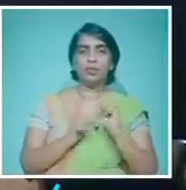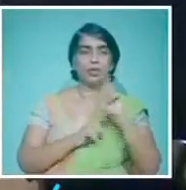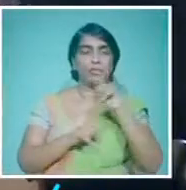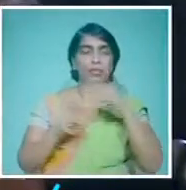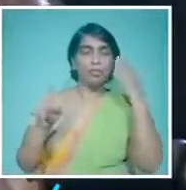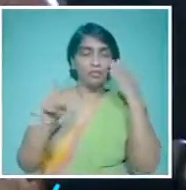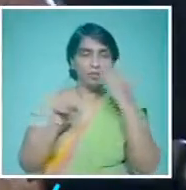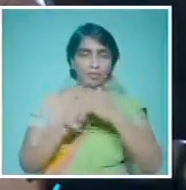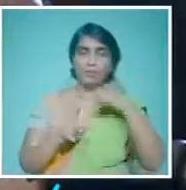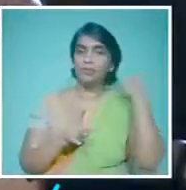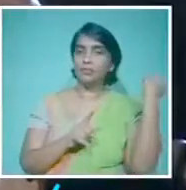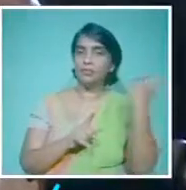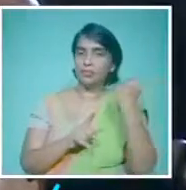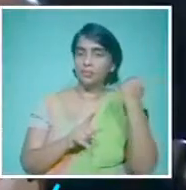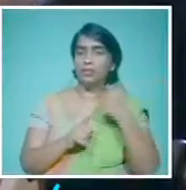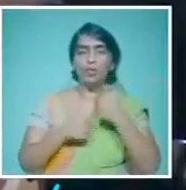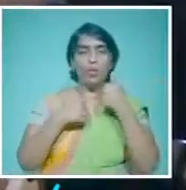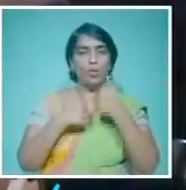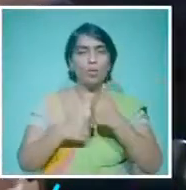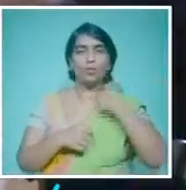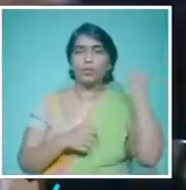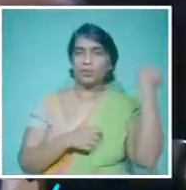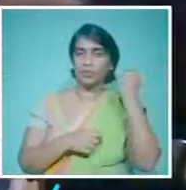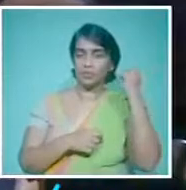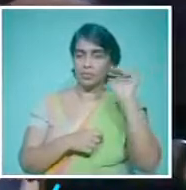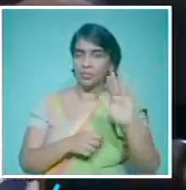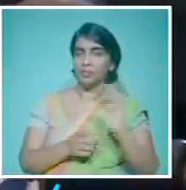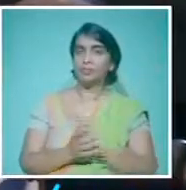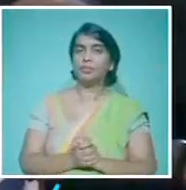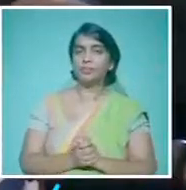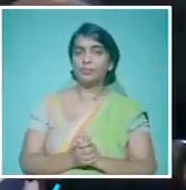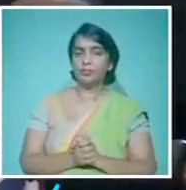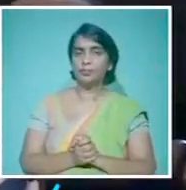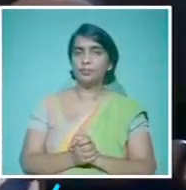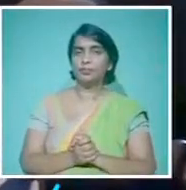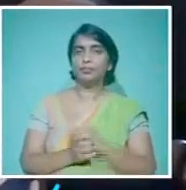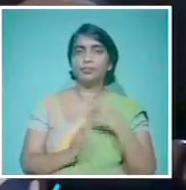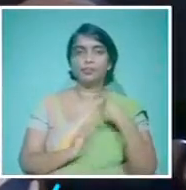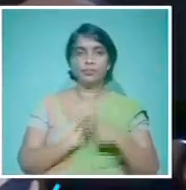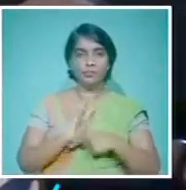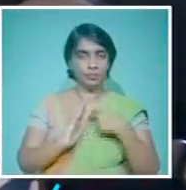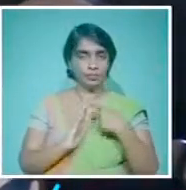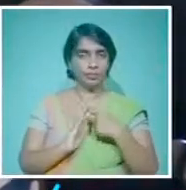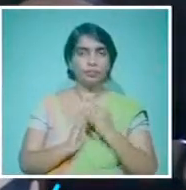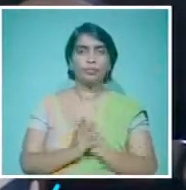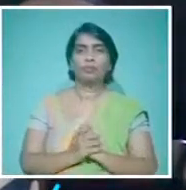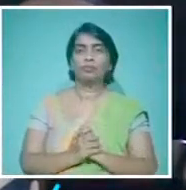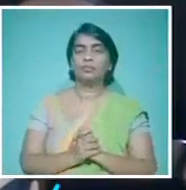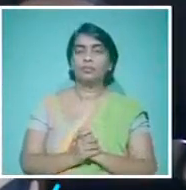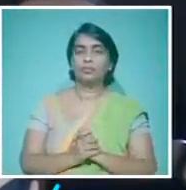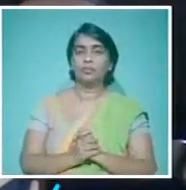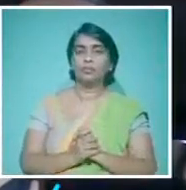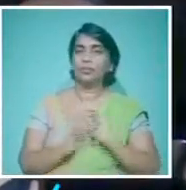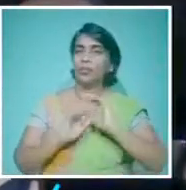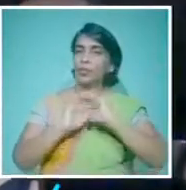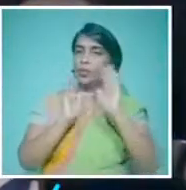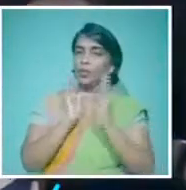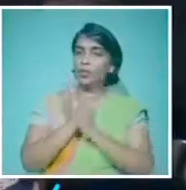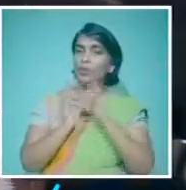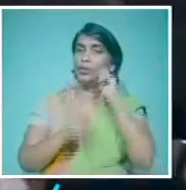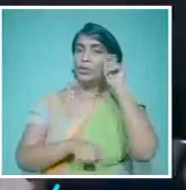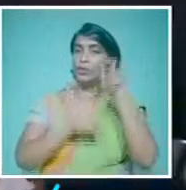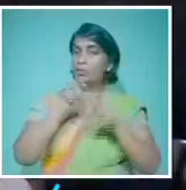අමතා ඉතා හොඳ කතාවක් කළා. මේ රටේ සමස්ත